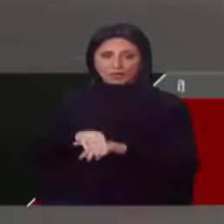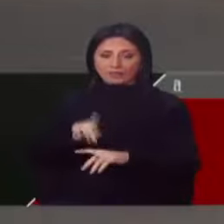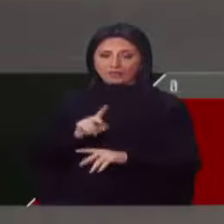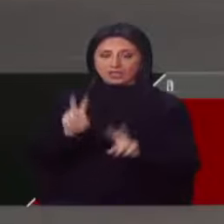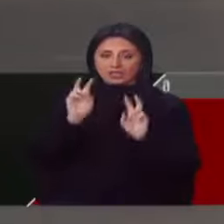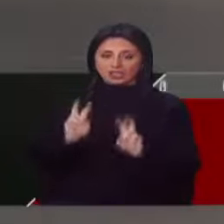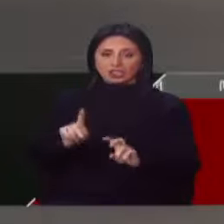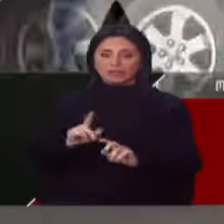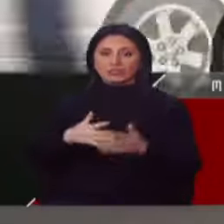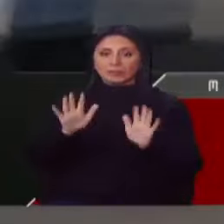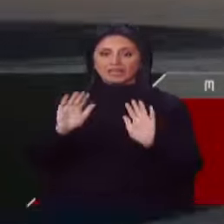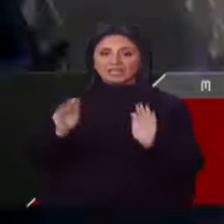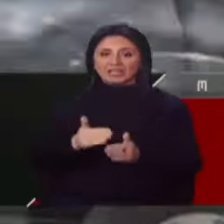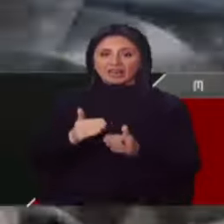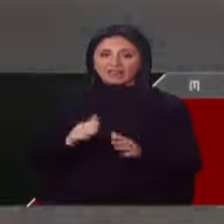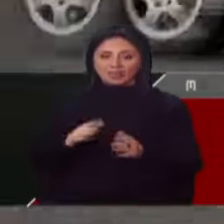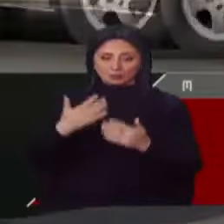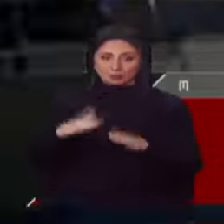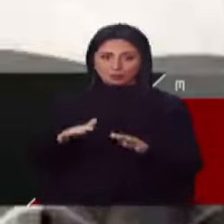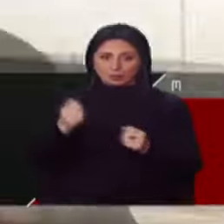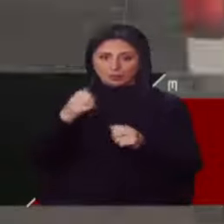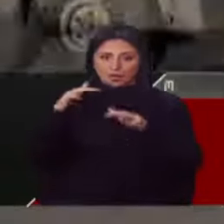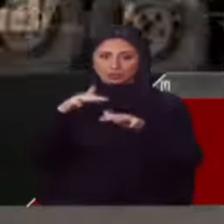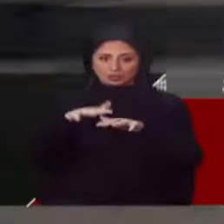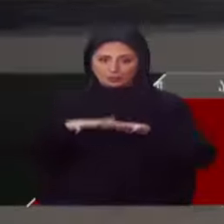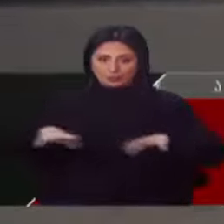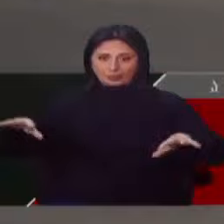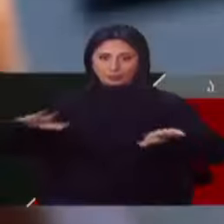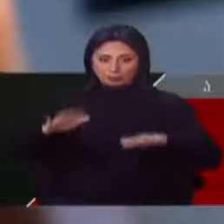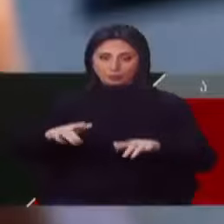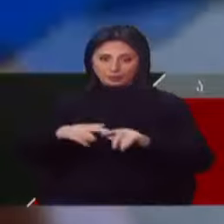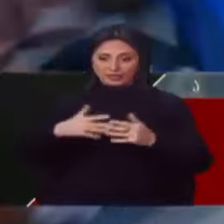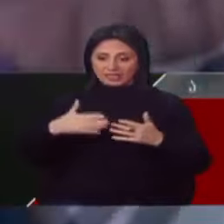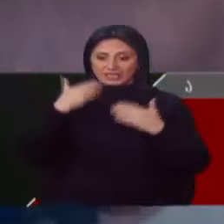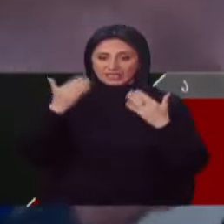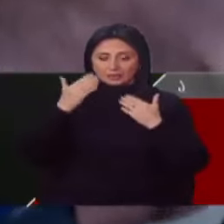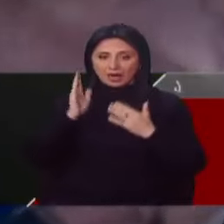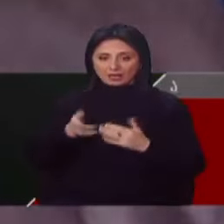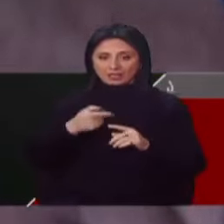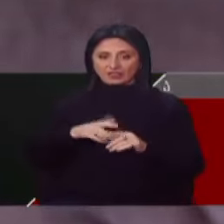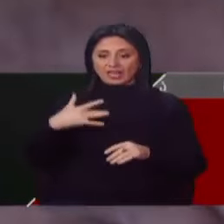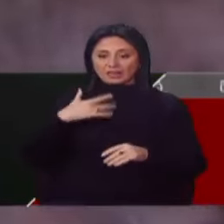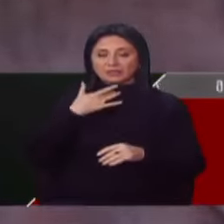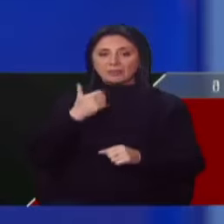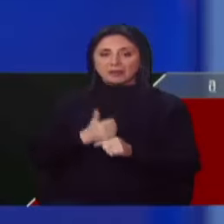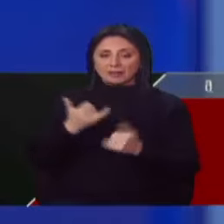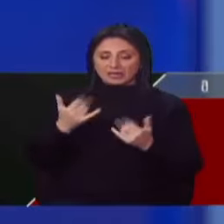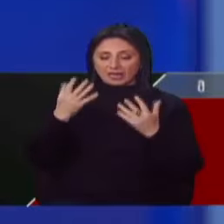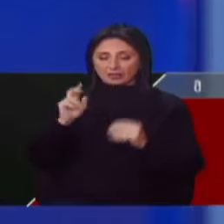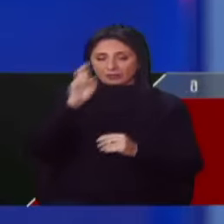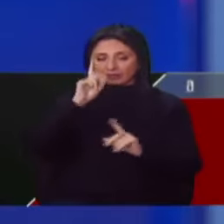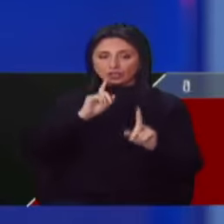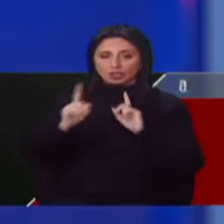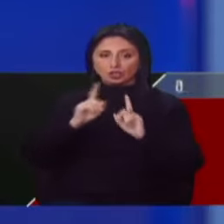rats imas nishnavs rom metnaklebat ganmoxtavs ik avtomobilebis gada adgilebis simartivas, rogoc Tbilisis merma dghevandel